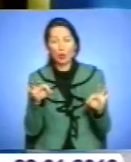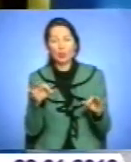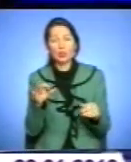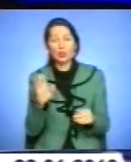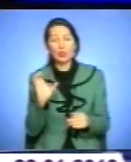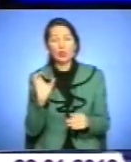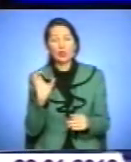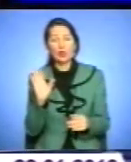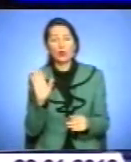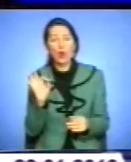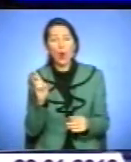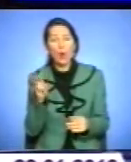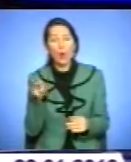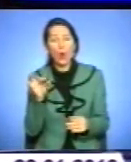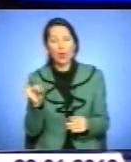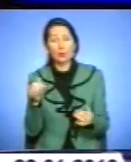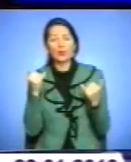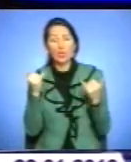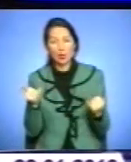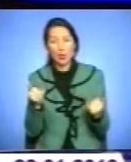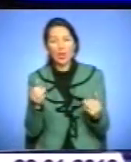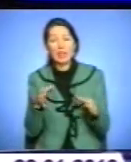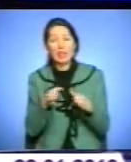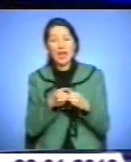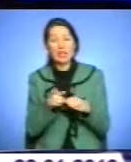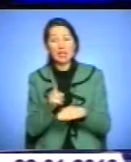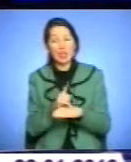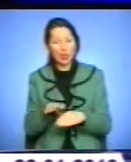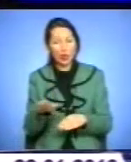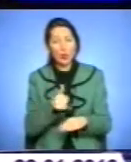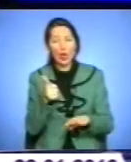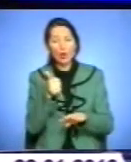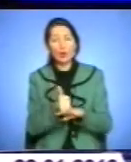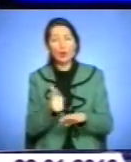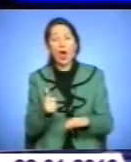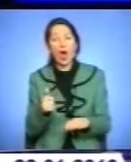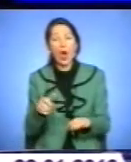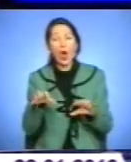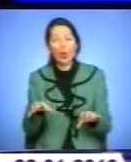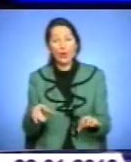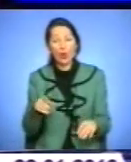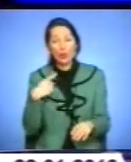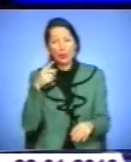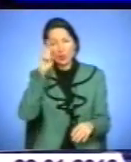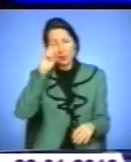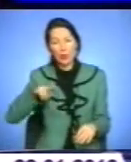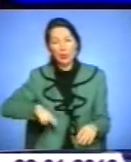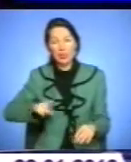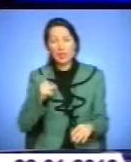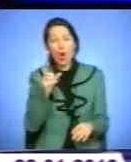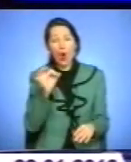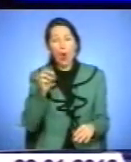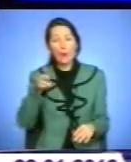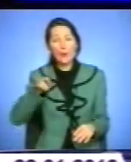свободи. Сьогодні делегація Тернопільщини, очолювана головою обласної державної адміністрації Валентином Хоптяном,